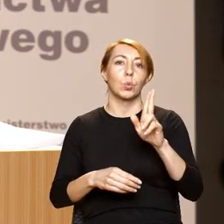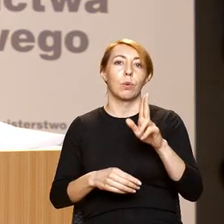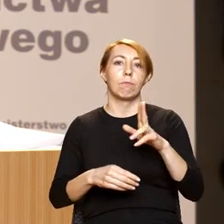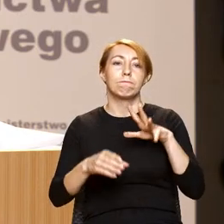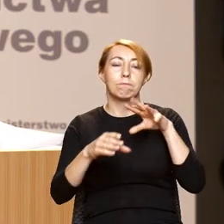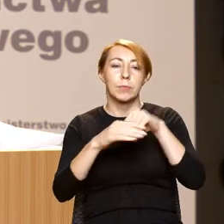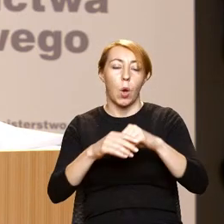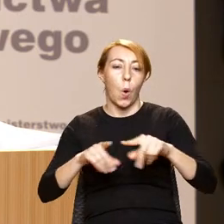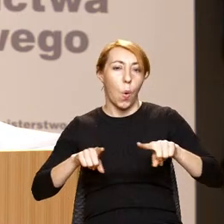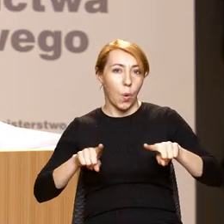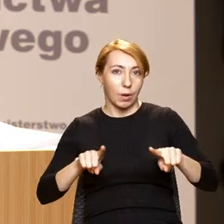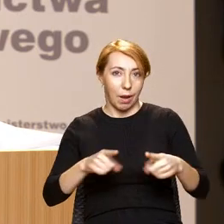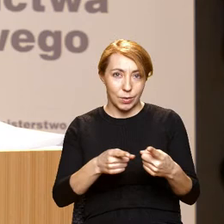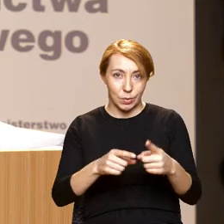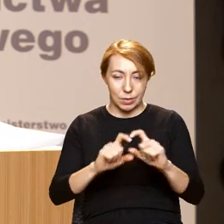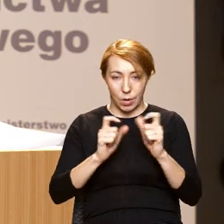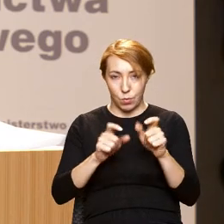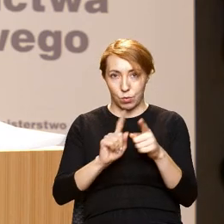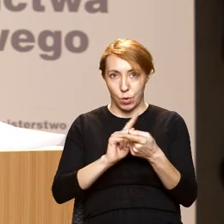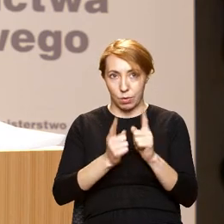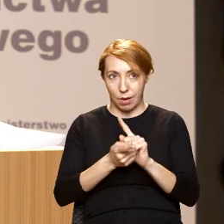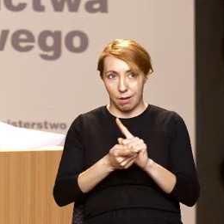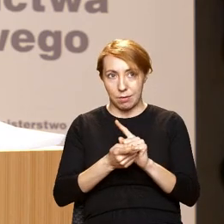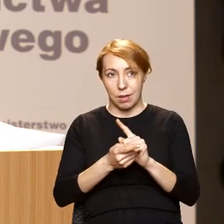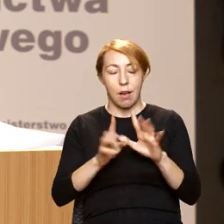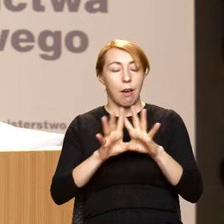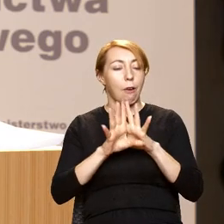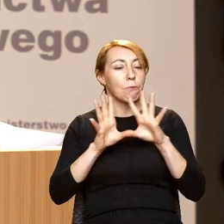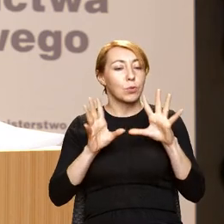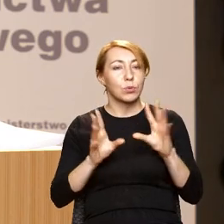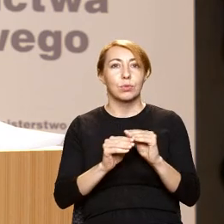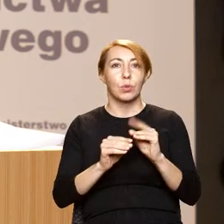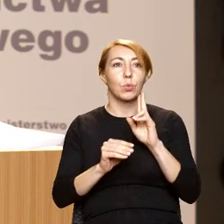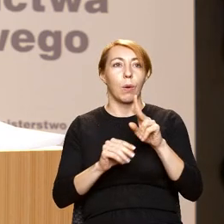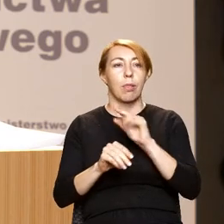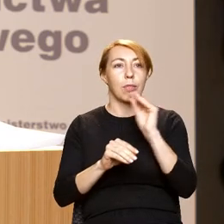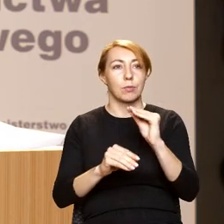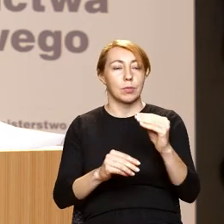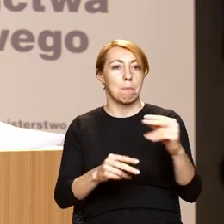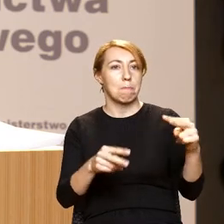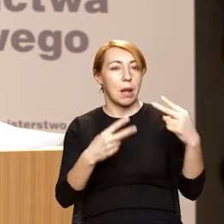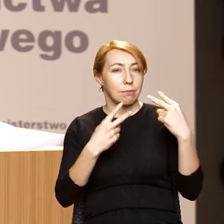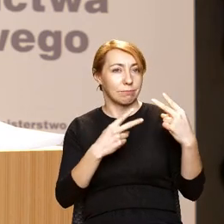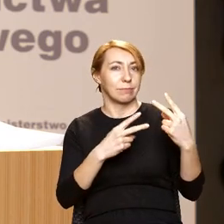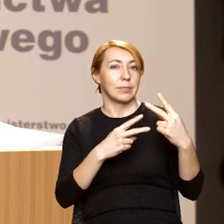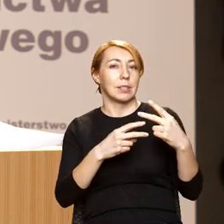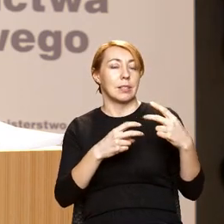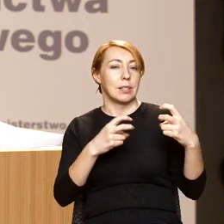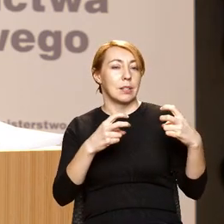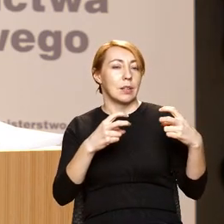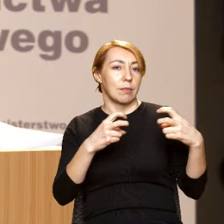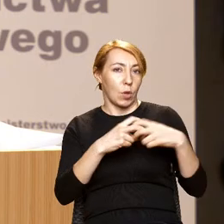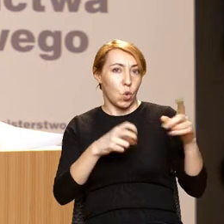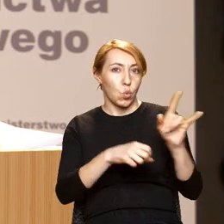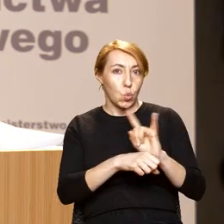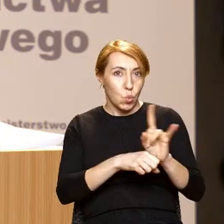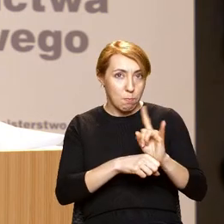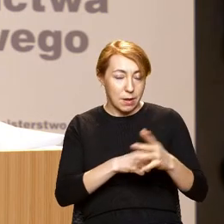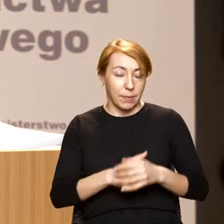brali udział w organizacji tego spotkania, wszystkim Państwu, którzy jeszcze nas obserwują na kanale YouTube'owym.